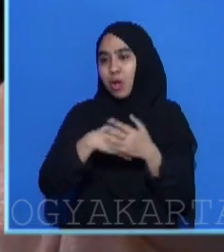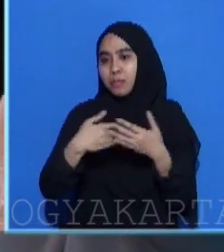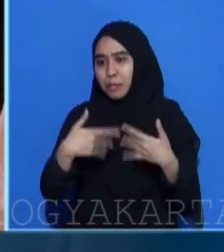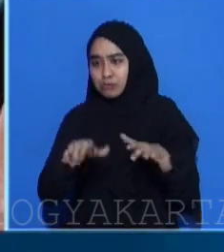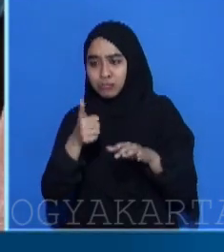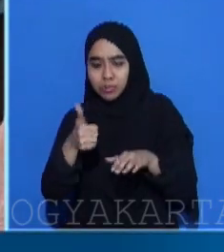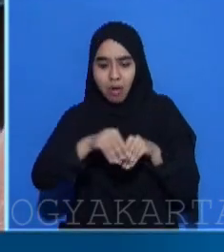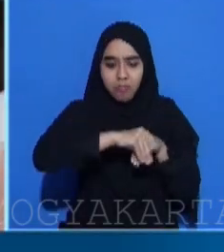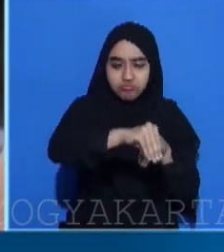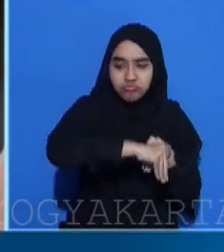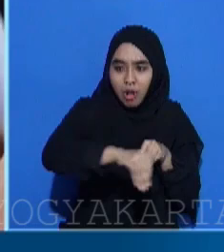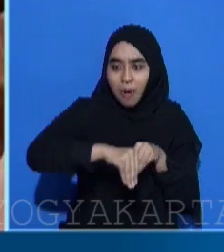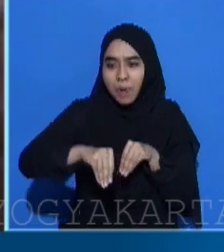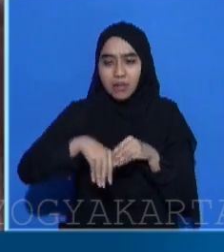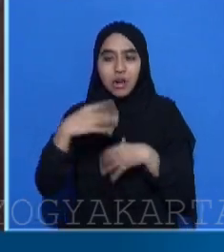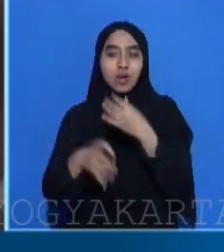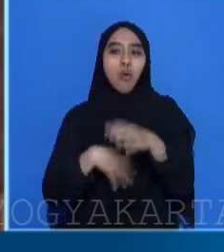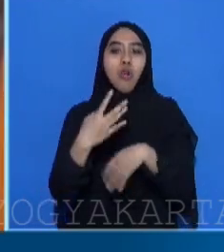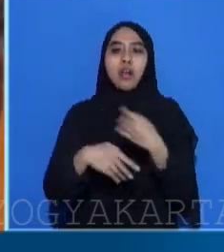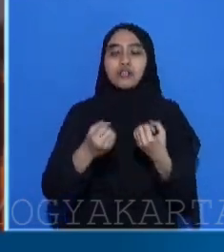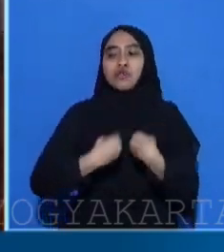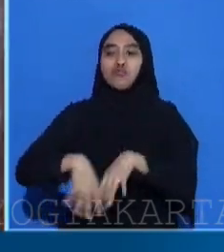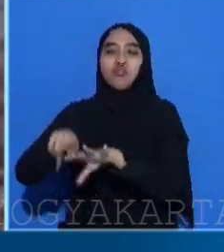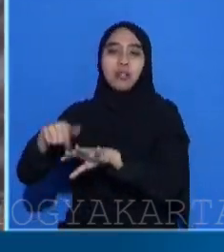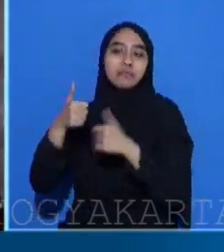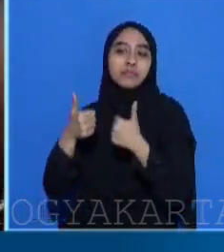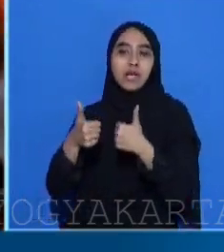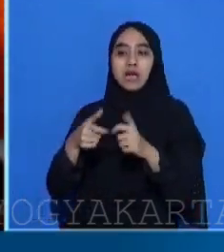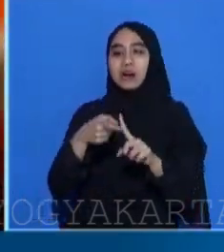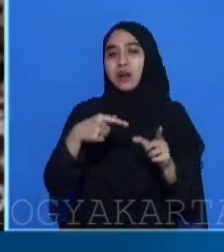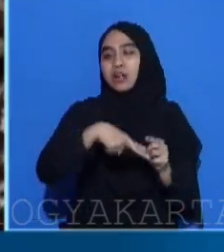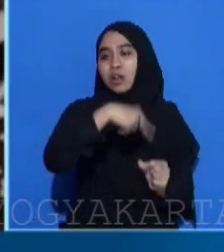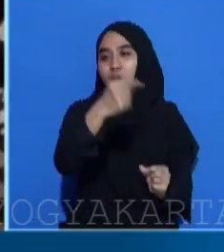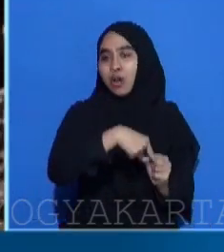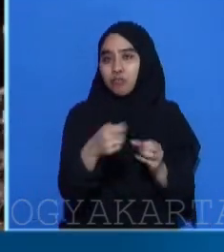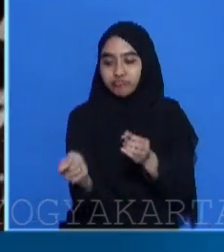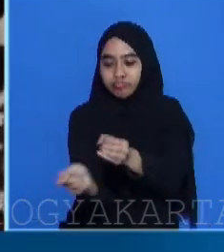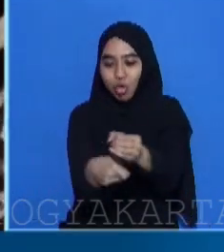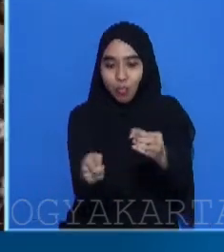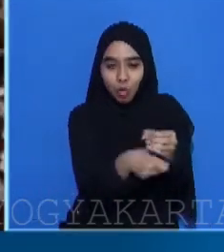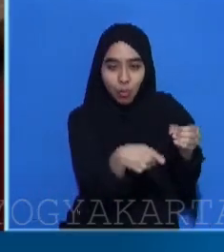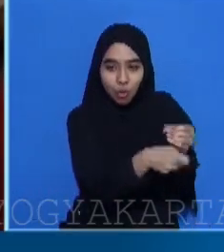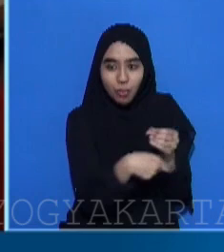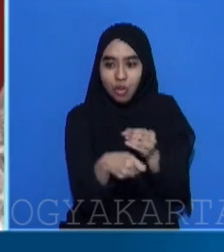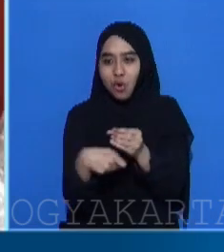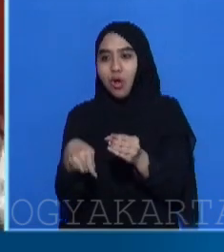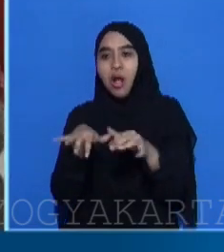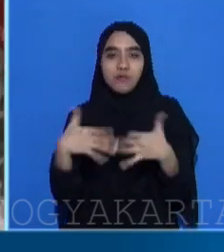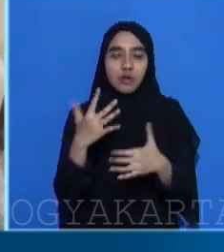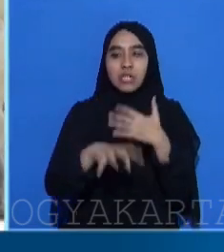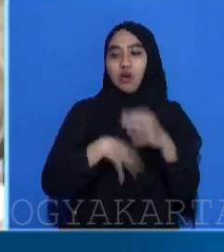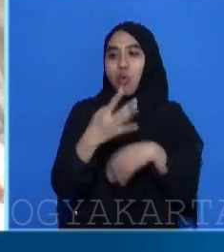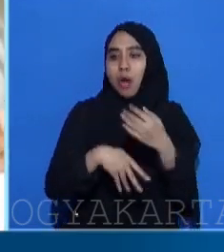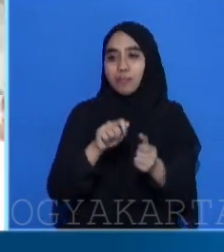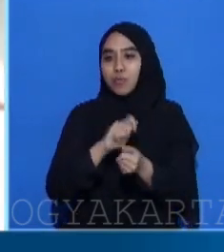bisa menjual dari bentuk basah memetik daunnya maupun sudah dibentuk produk-produk yang ada